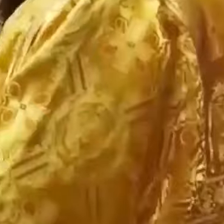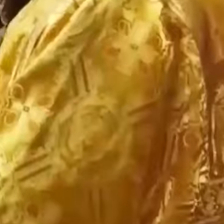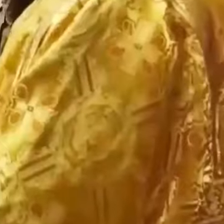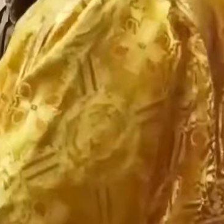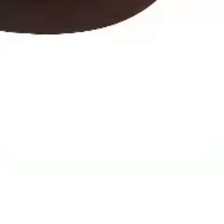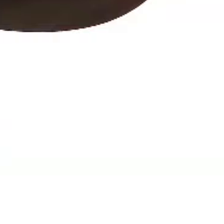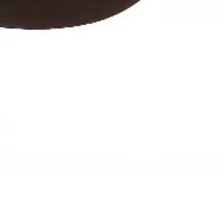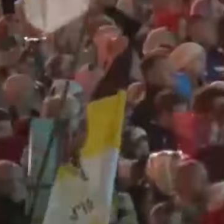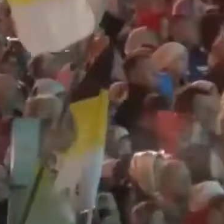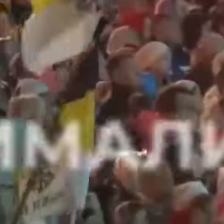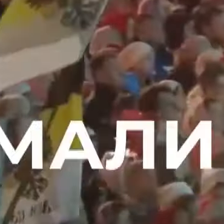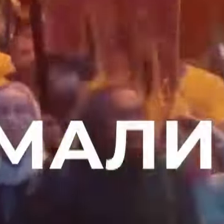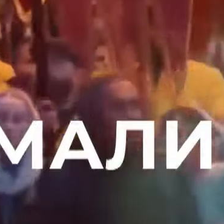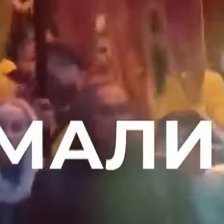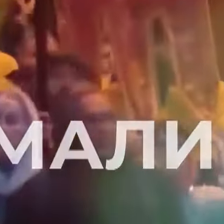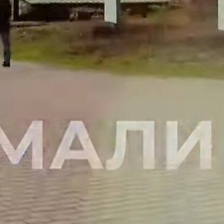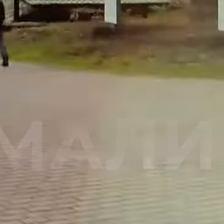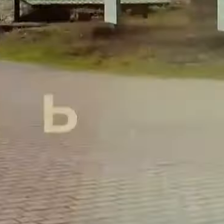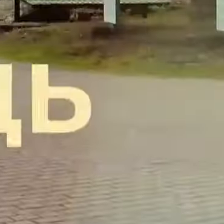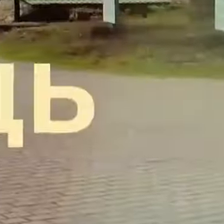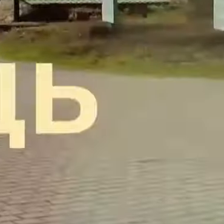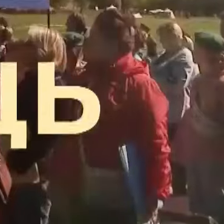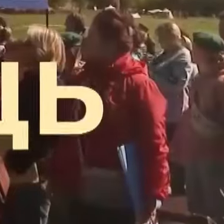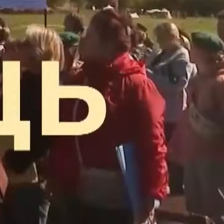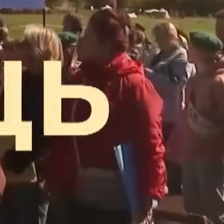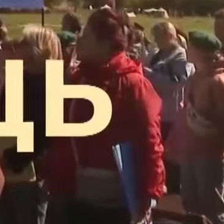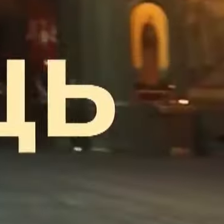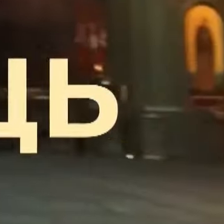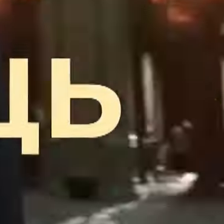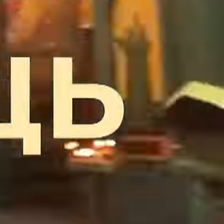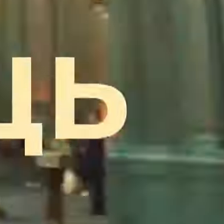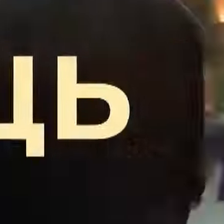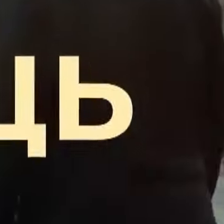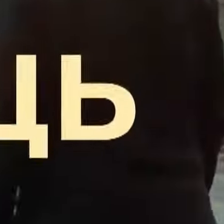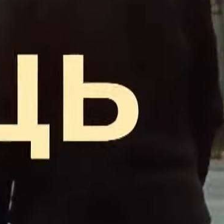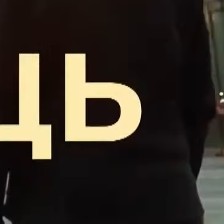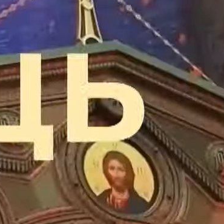которую мы не ценили, не понимали. Всю эту